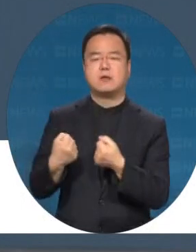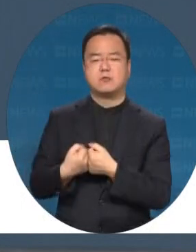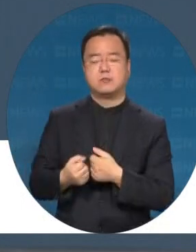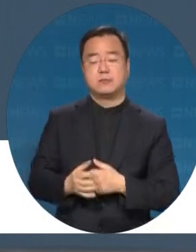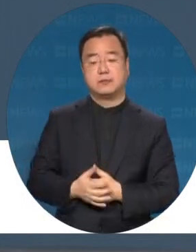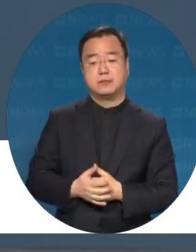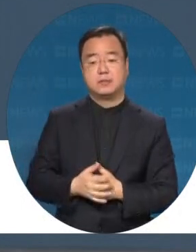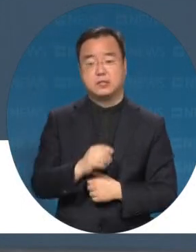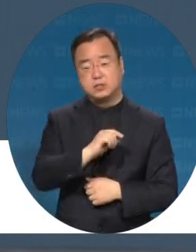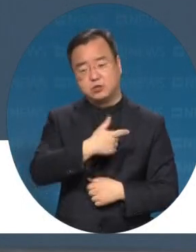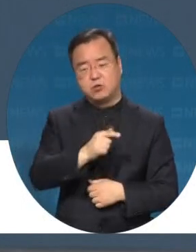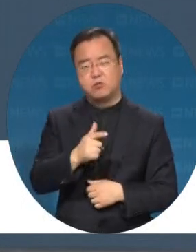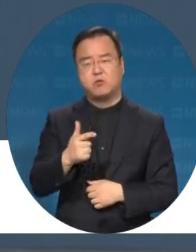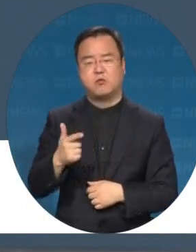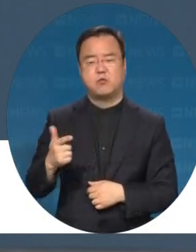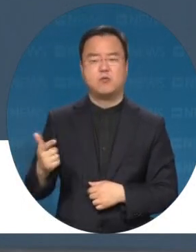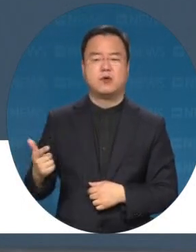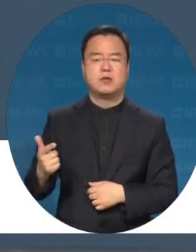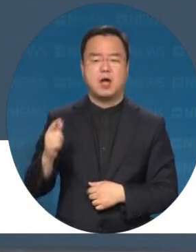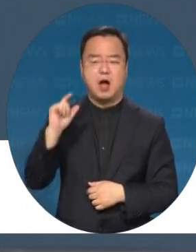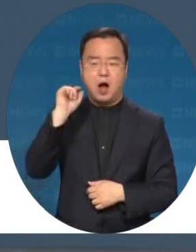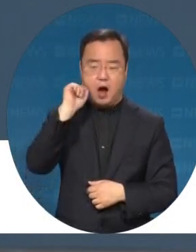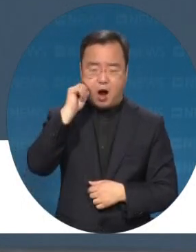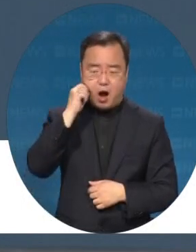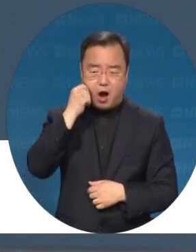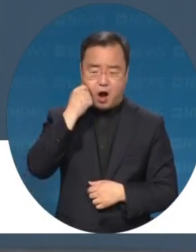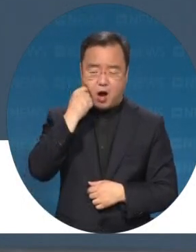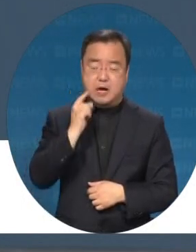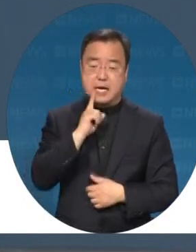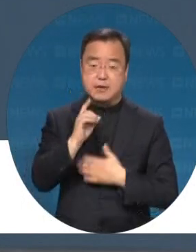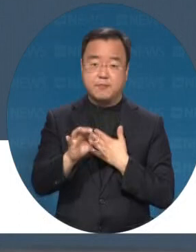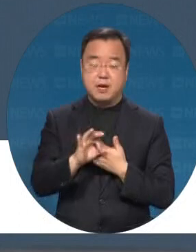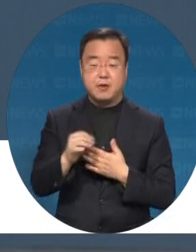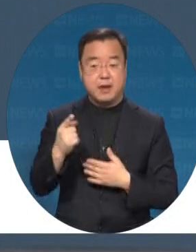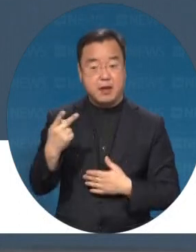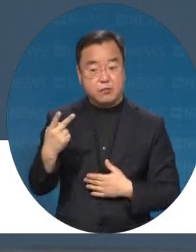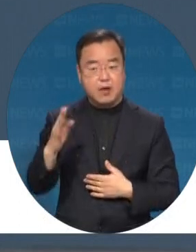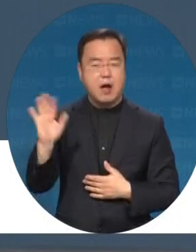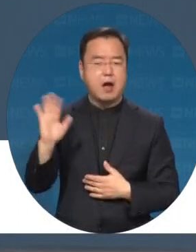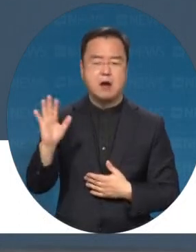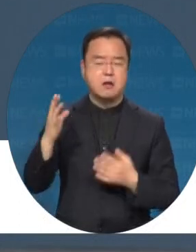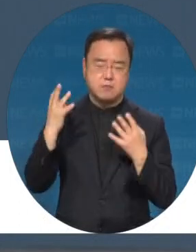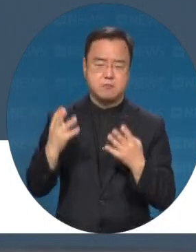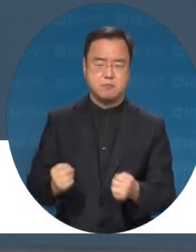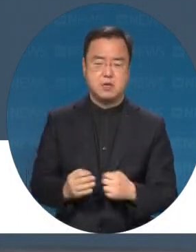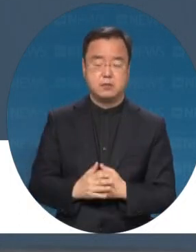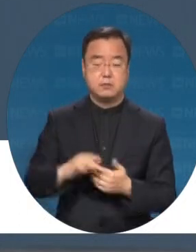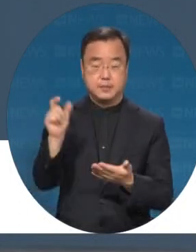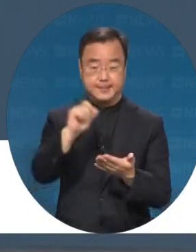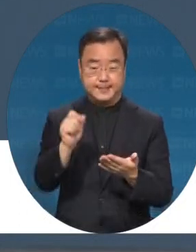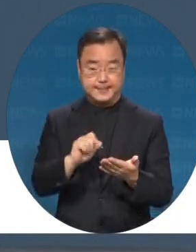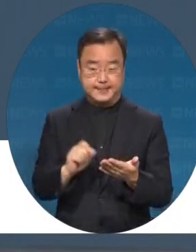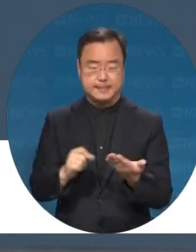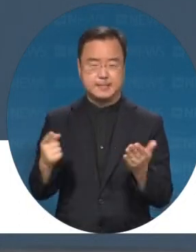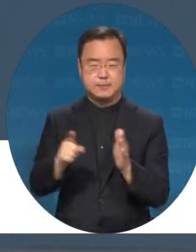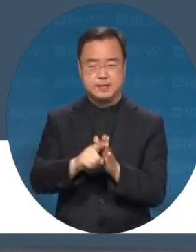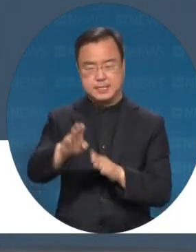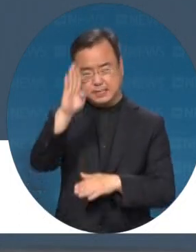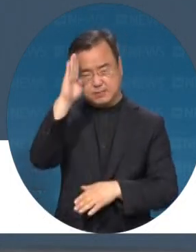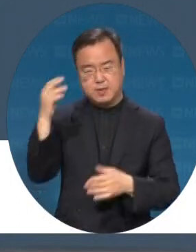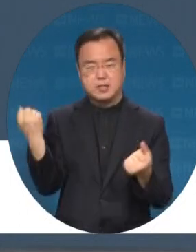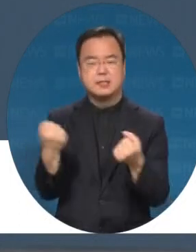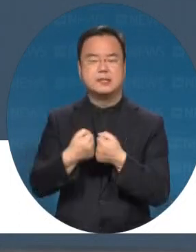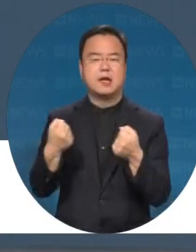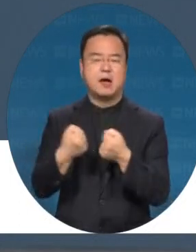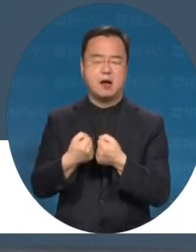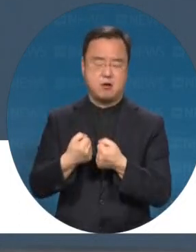여러 가지 뭐 그 어려움으로 말하면 한두 가지가 아니고 심지어 그걸 쓰기 위해서 질병과의 싸움도